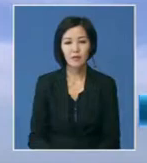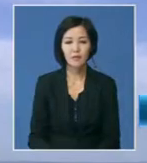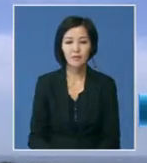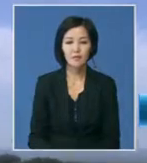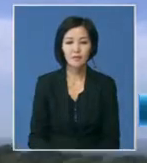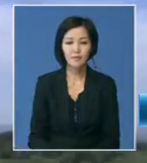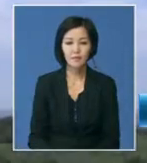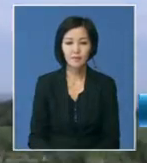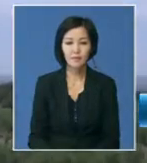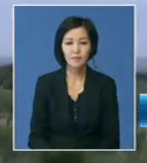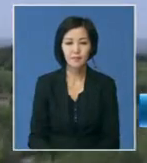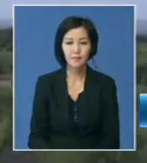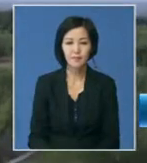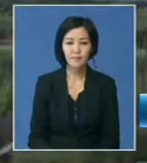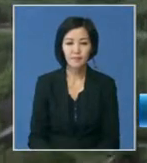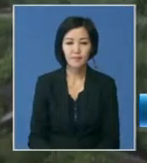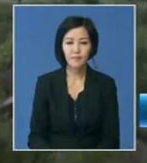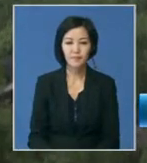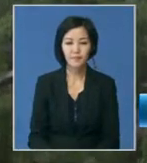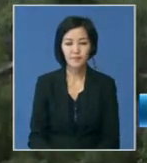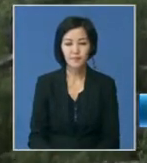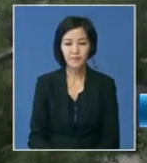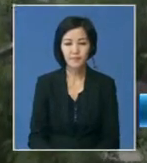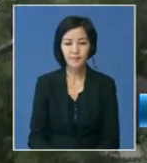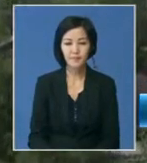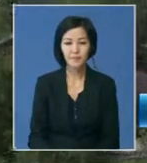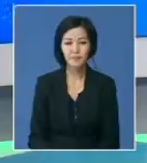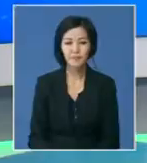Мәдина Берікқызы, Қайрат Қазтұрғанов, жетісу телеарнасы, Қарасай ауданынан.